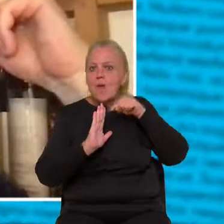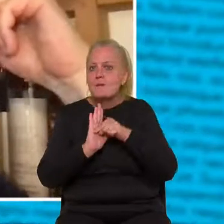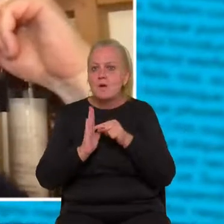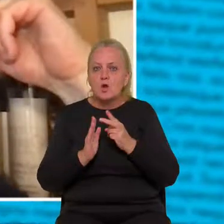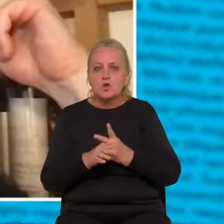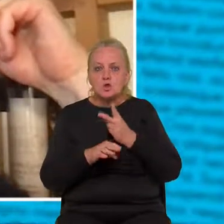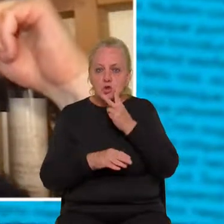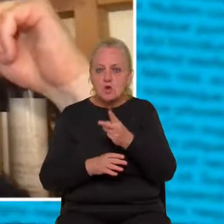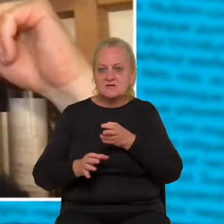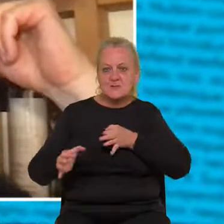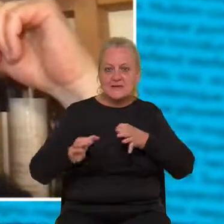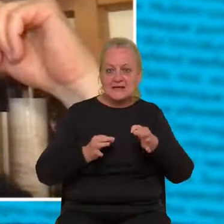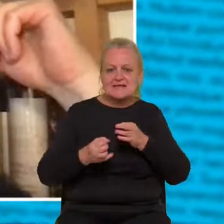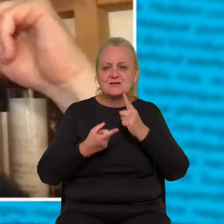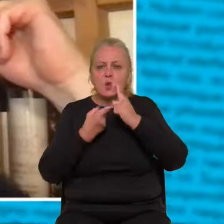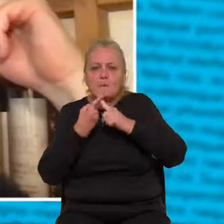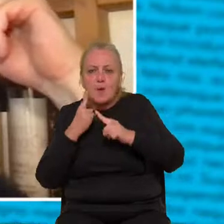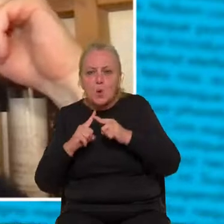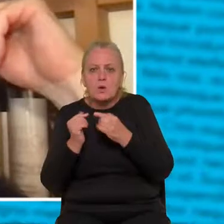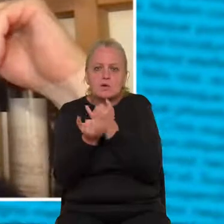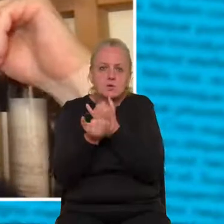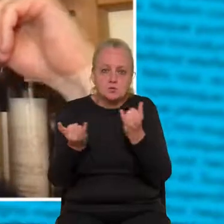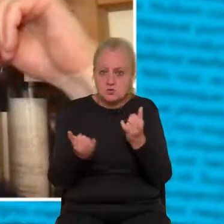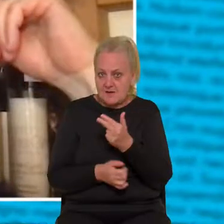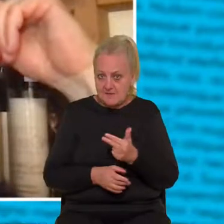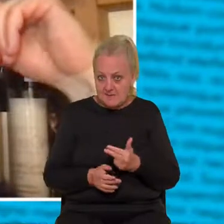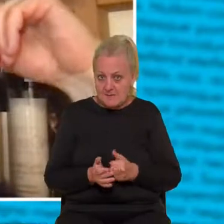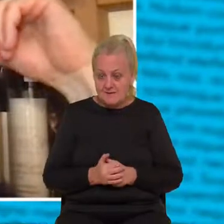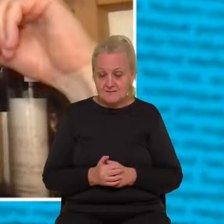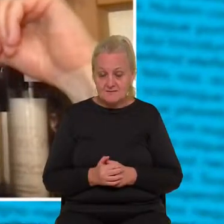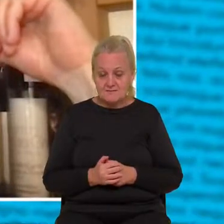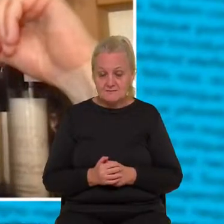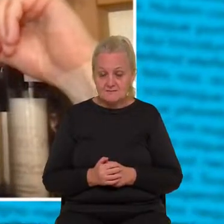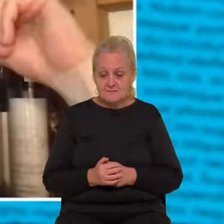pewnych aspektów historycznych, politycznych,